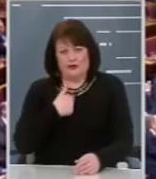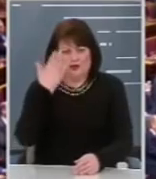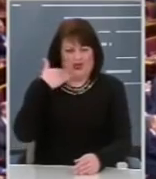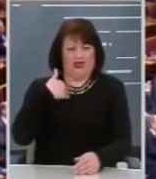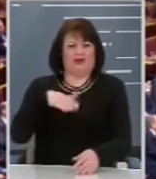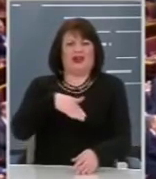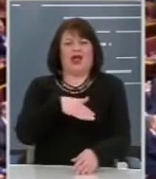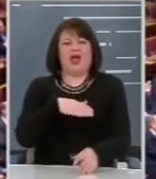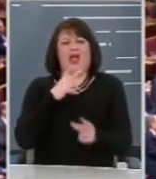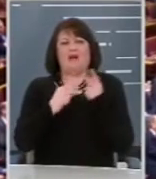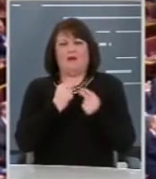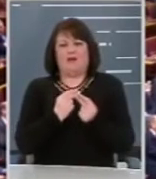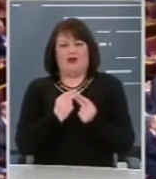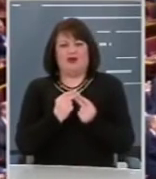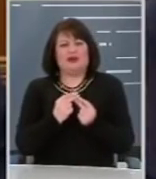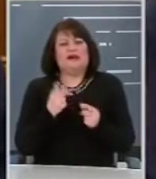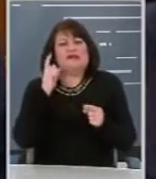Έρχομαι στο θέμα ψυχάρι.